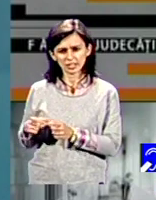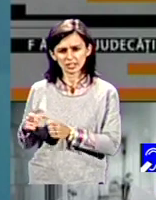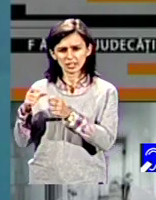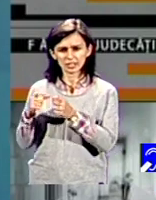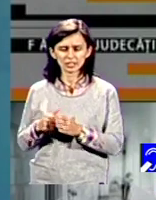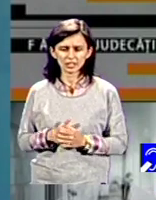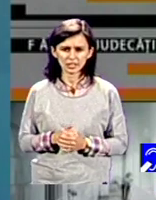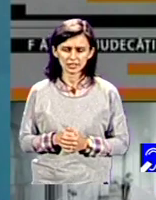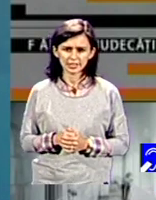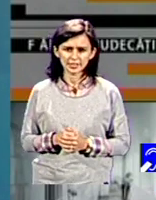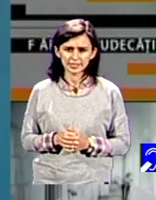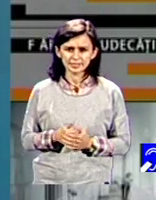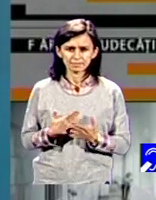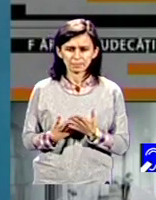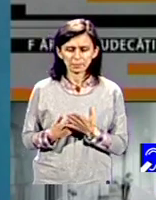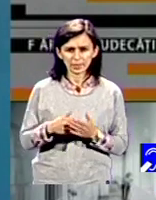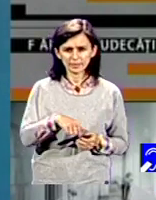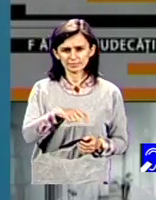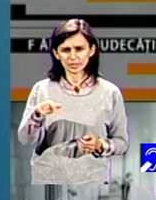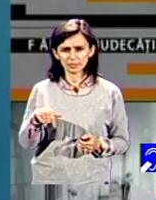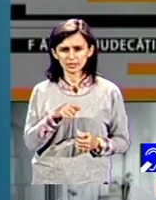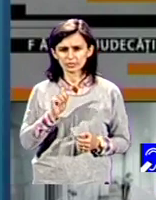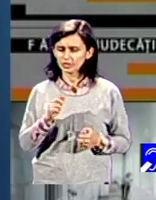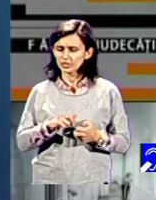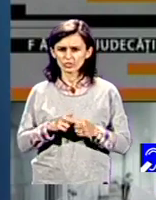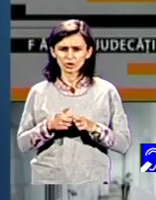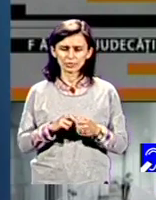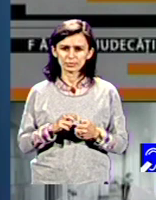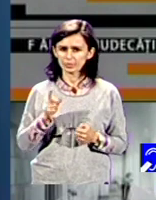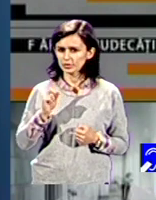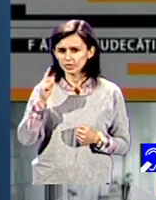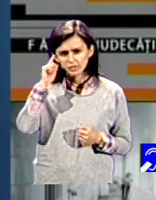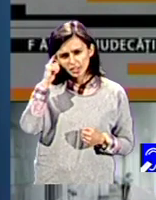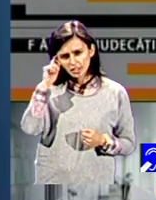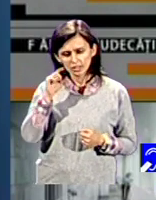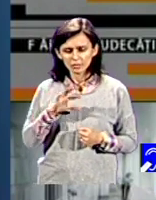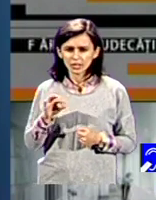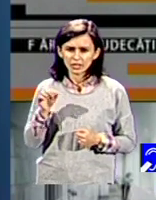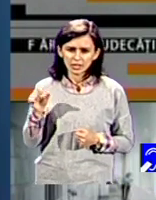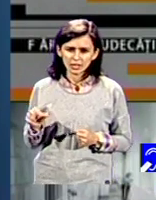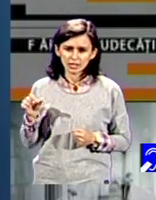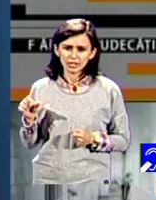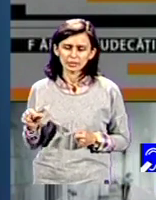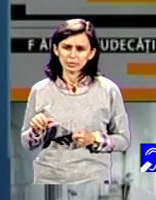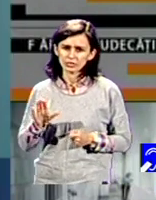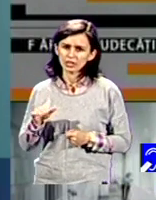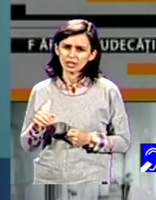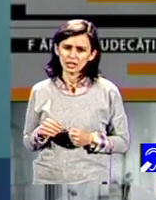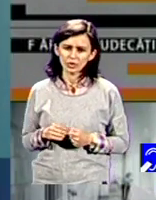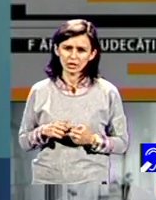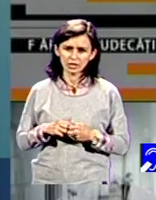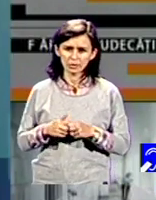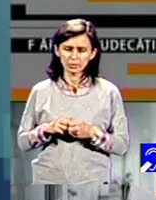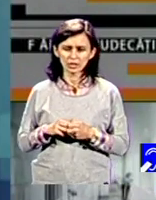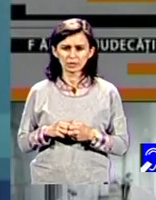mai nu este o problemă de aceea nu ne gândim că alte persoane întâmpină dificultăți chiar prin